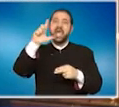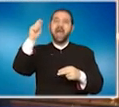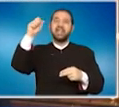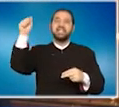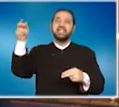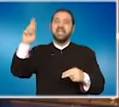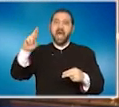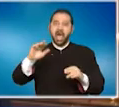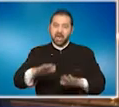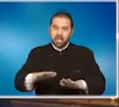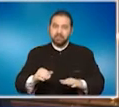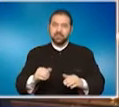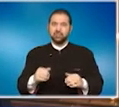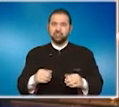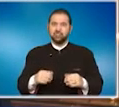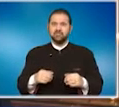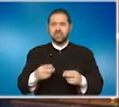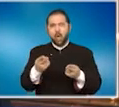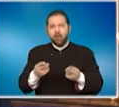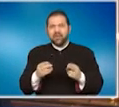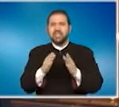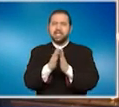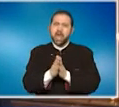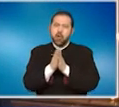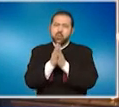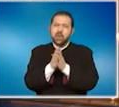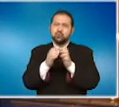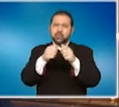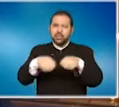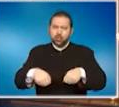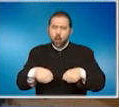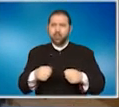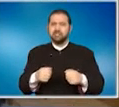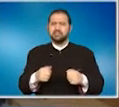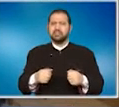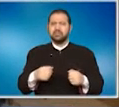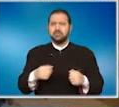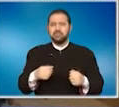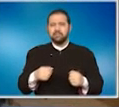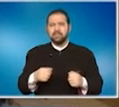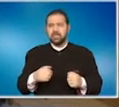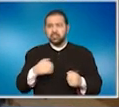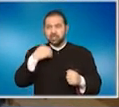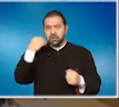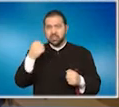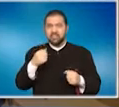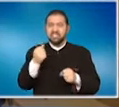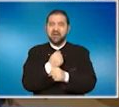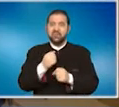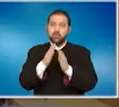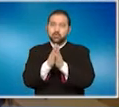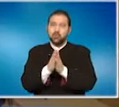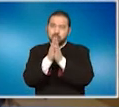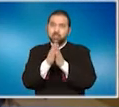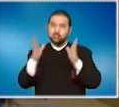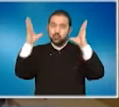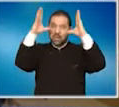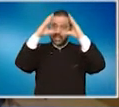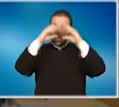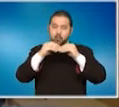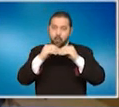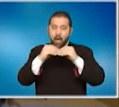Și în vremea cântării celei de noapte, adunându-se frații, a ieșit bătrânul și copilul urmând după dânsul, neștiind